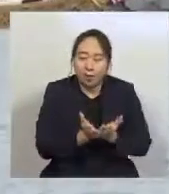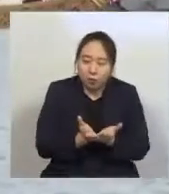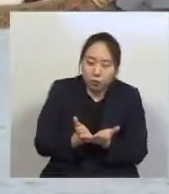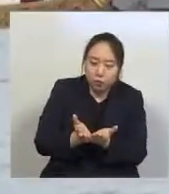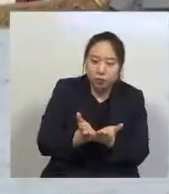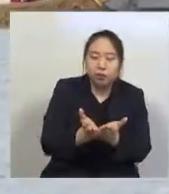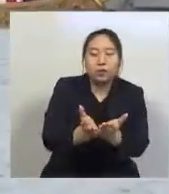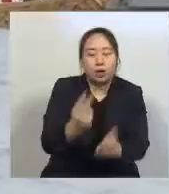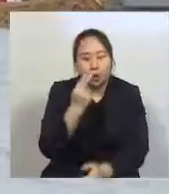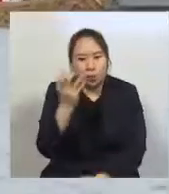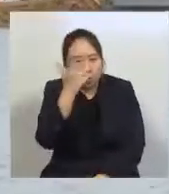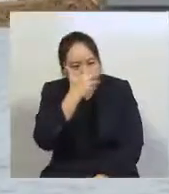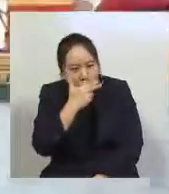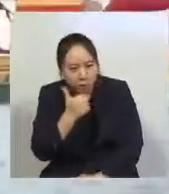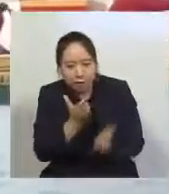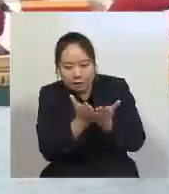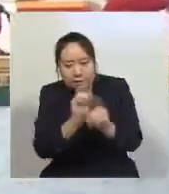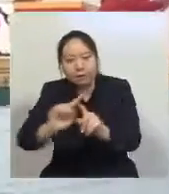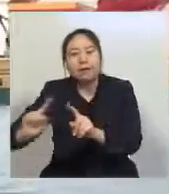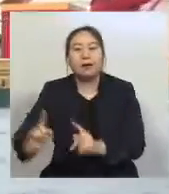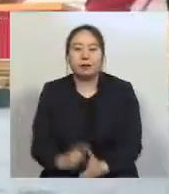ของเรือพระราชพิธีแต่ละลำ